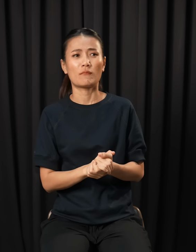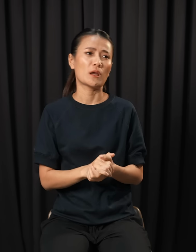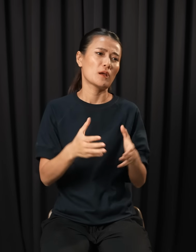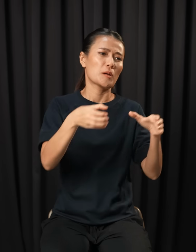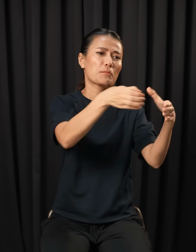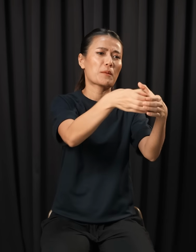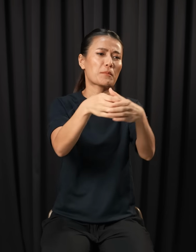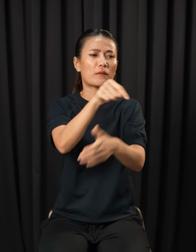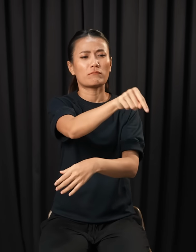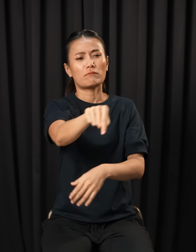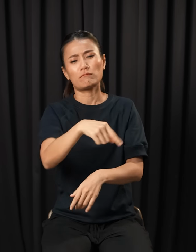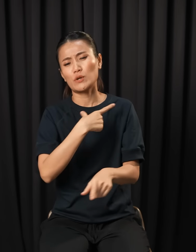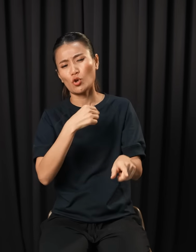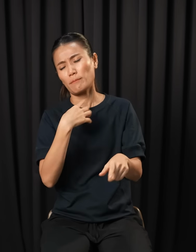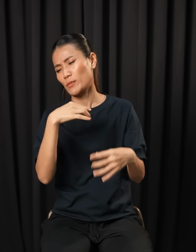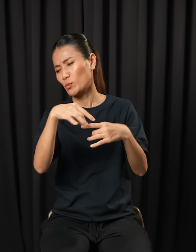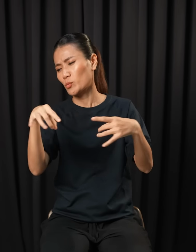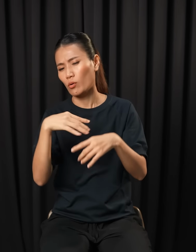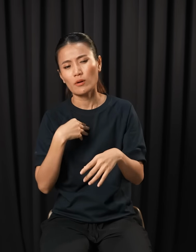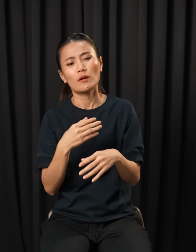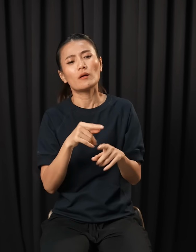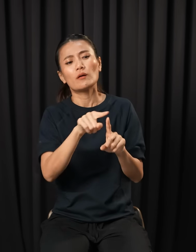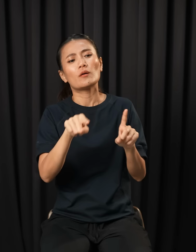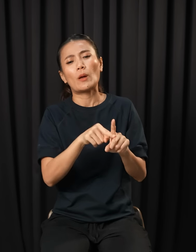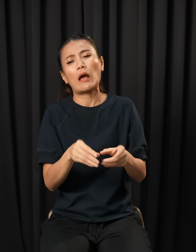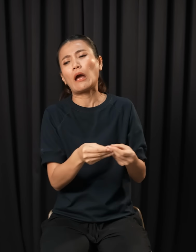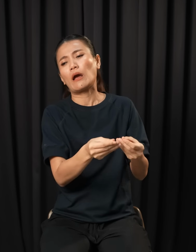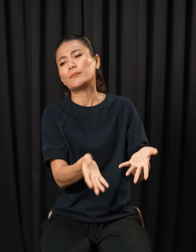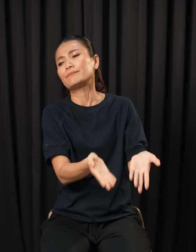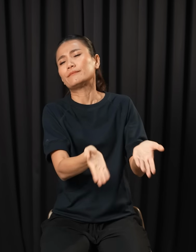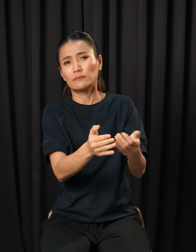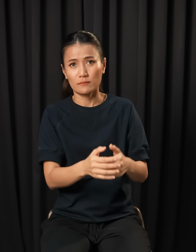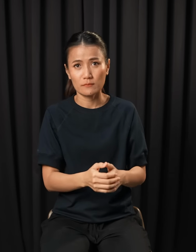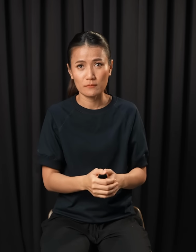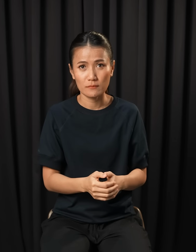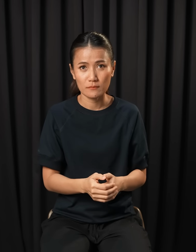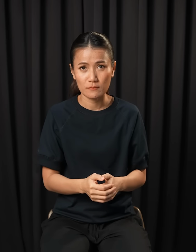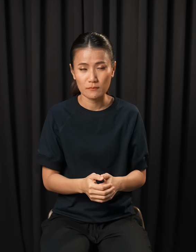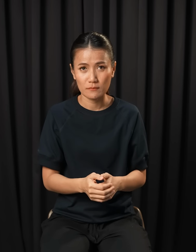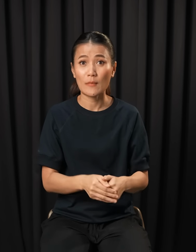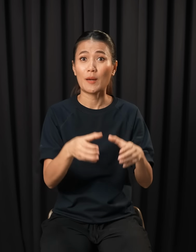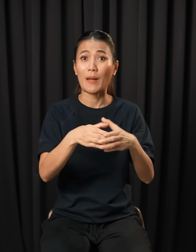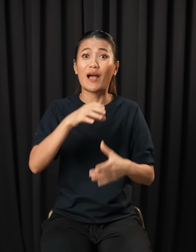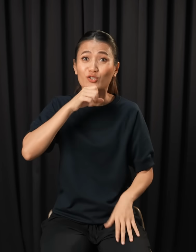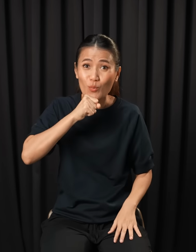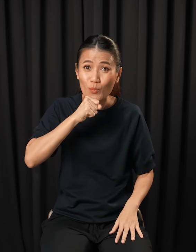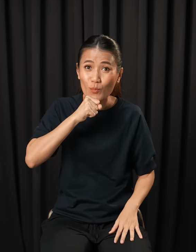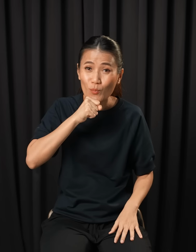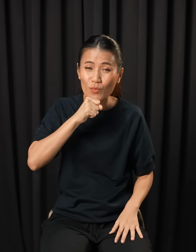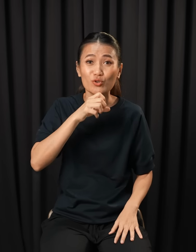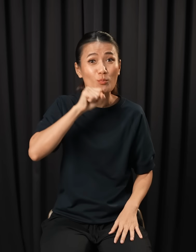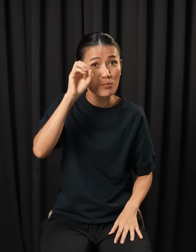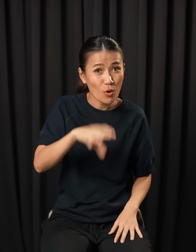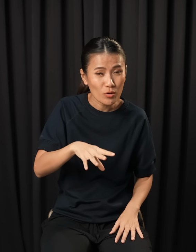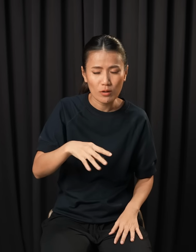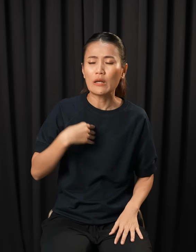ะด้วยเหตุข้อจำกัดเช่นมีการยุบพรรคหรือมันไม่มีคนของพรรคที่เขาต้องการลงในพื้นที่นั้นเนี่ยพวกนี้เรายังจะดึงไว้ได้ไหม เข